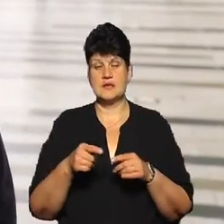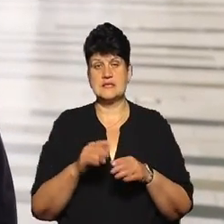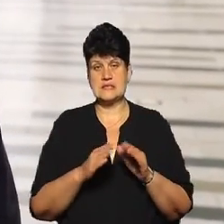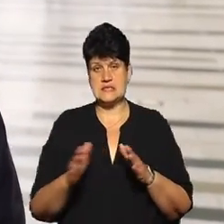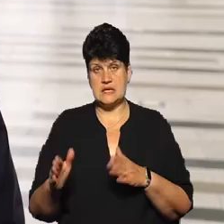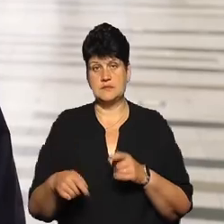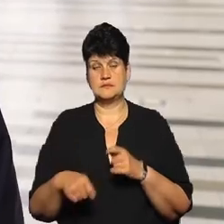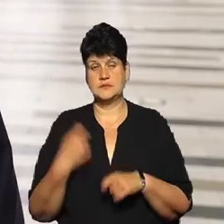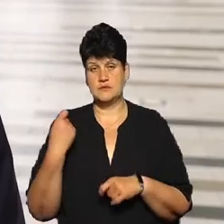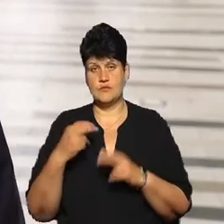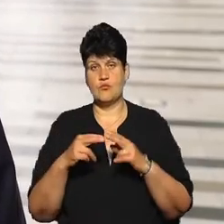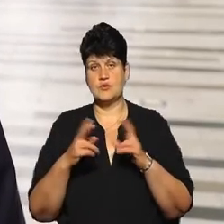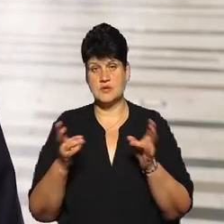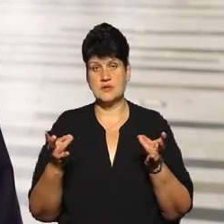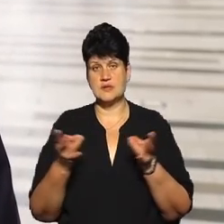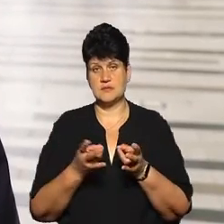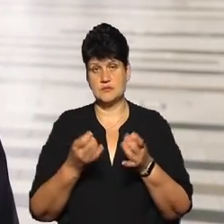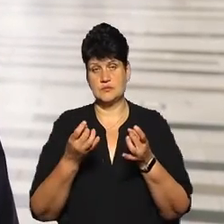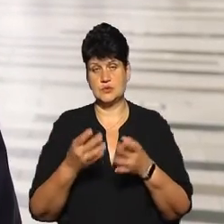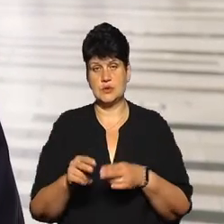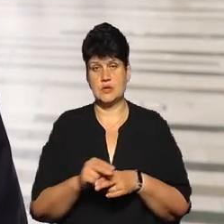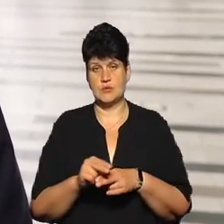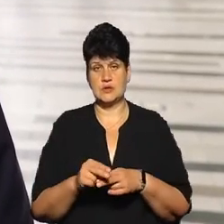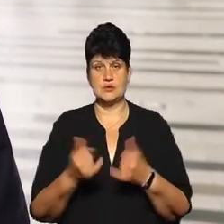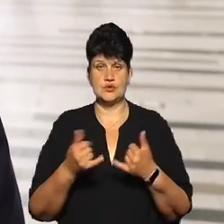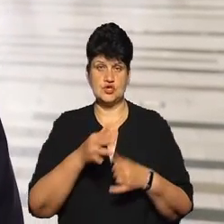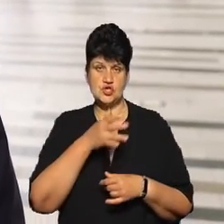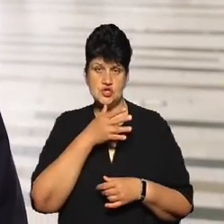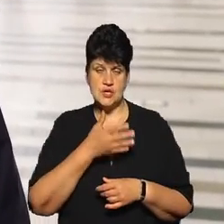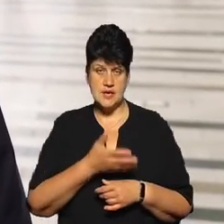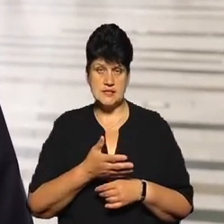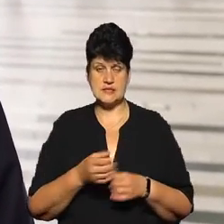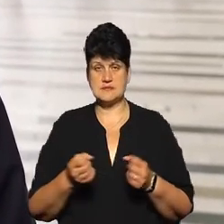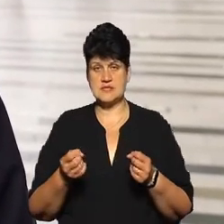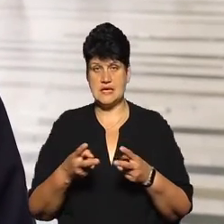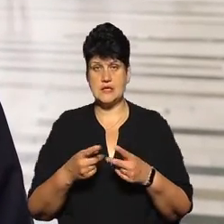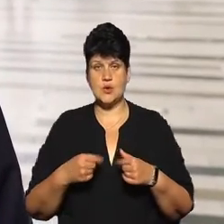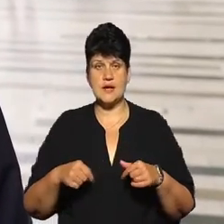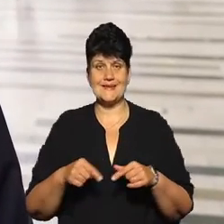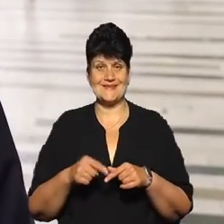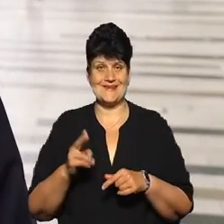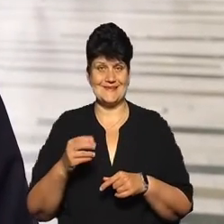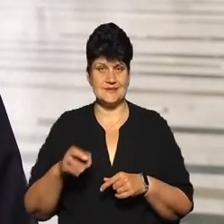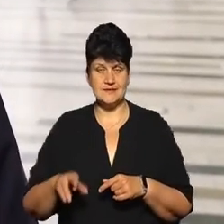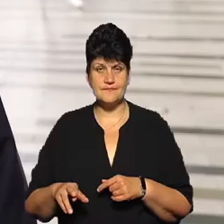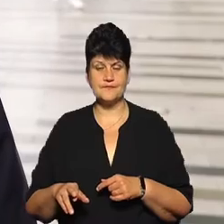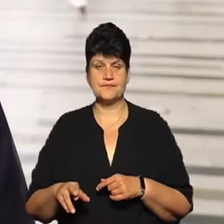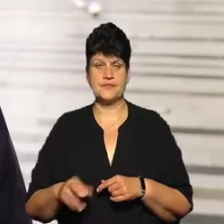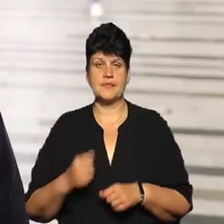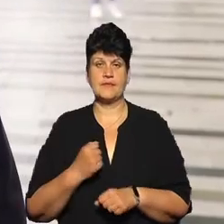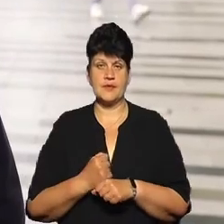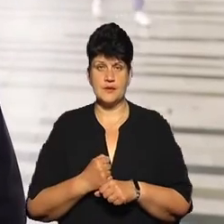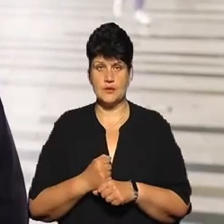і потребує поточного ремонту. На даний час спеціалізована організація здійснює роботи